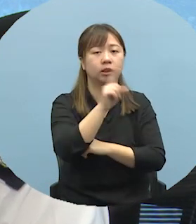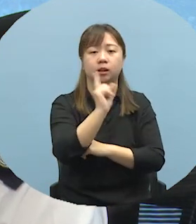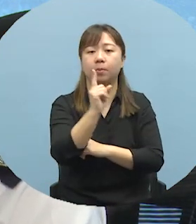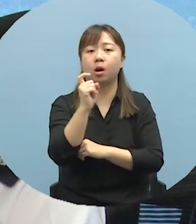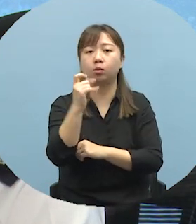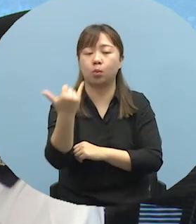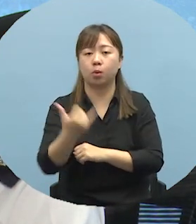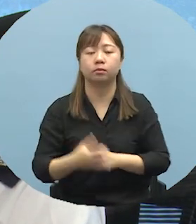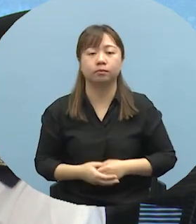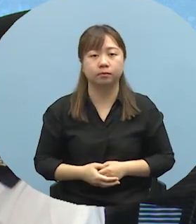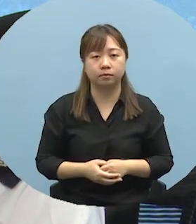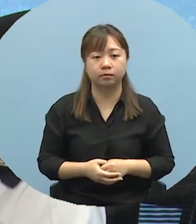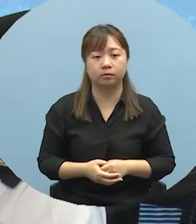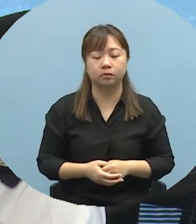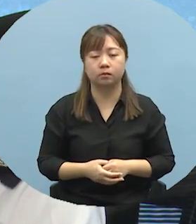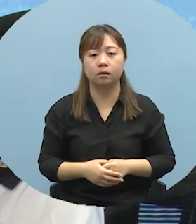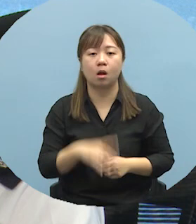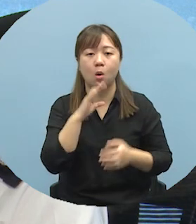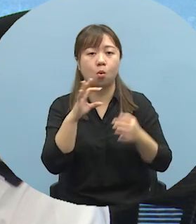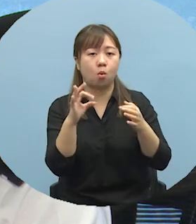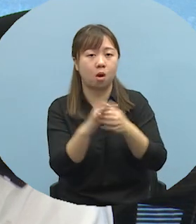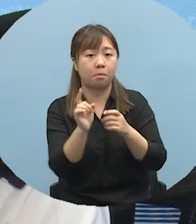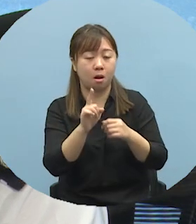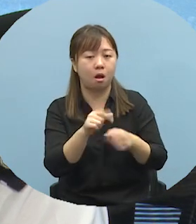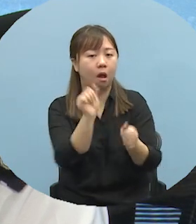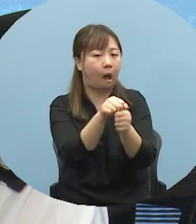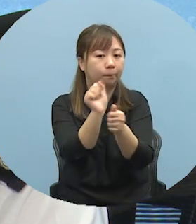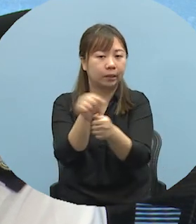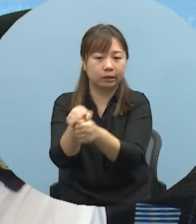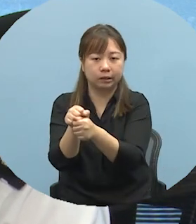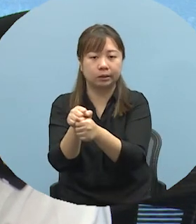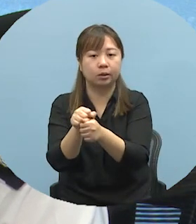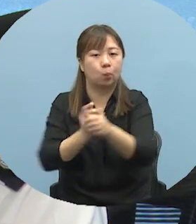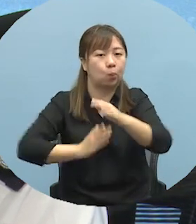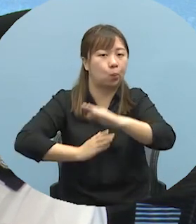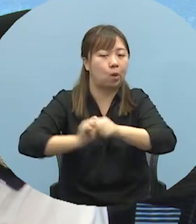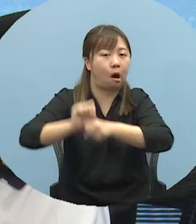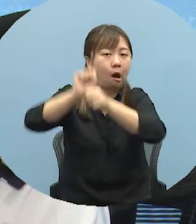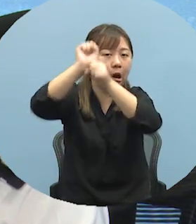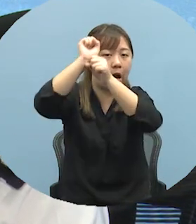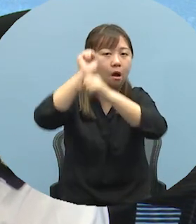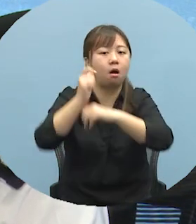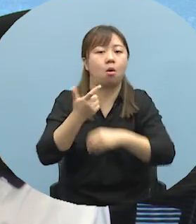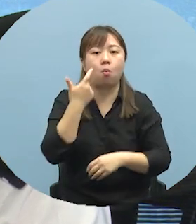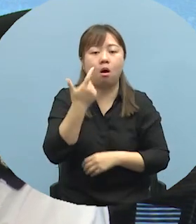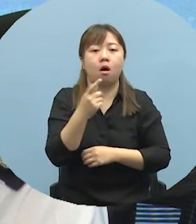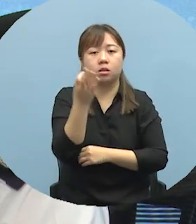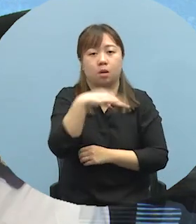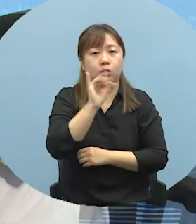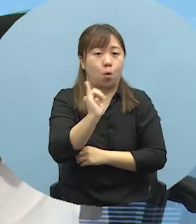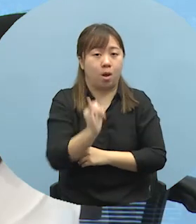宗，主要由於單係詐騙案咧已經增加咗超過3,600